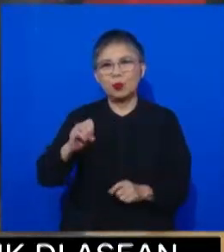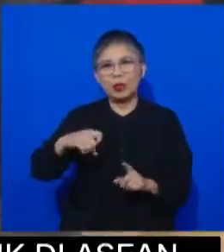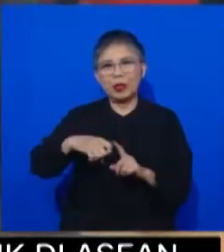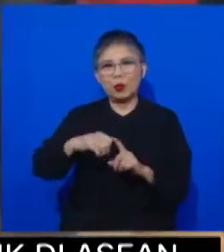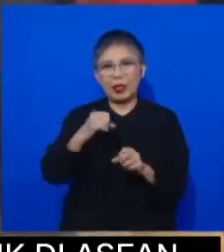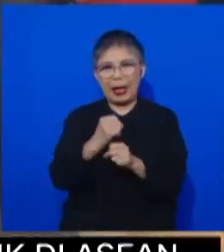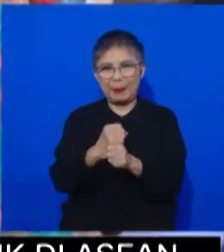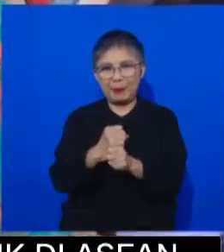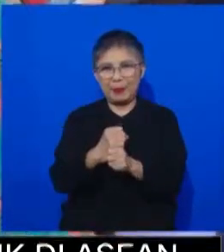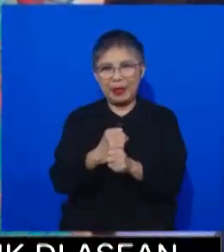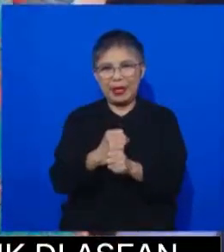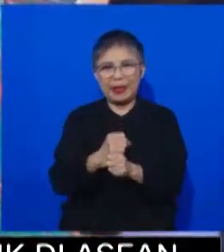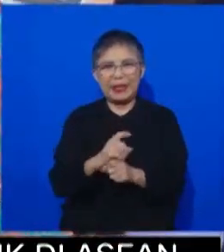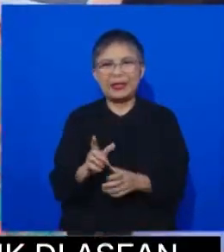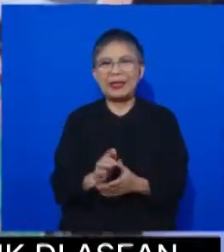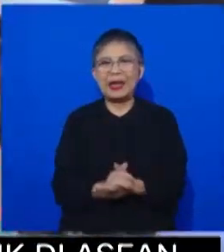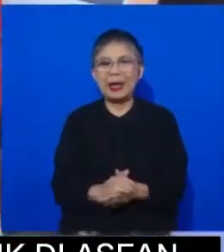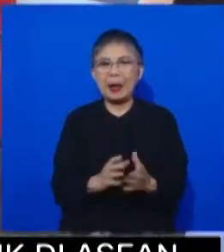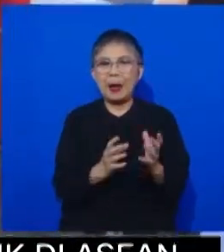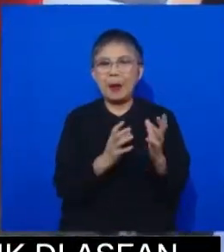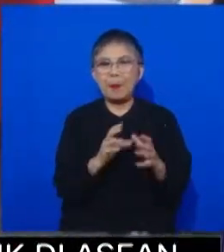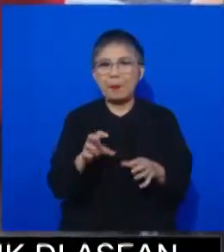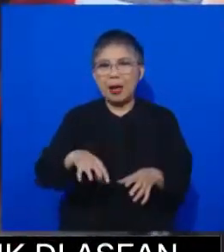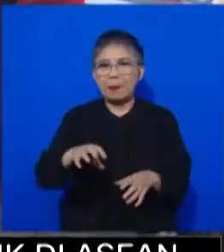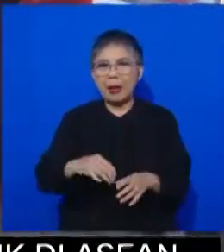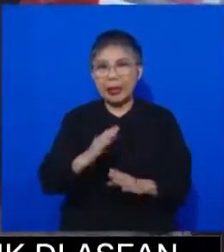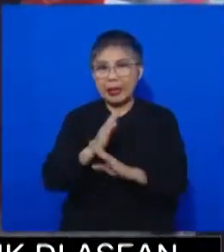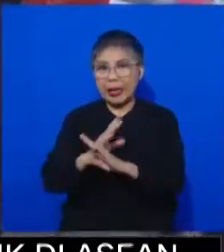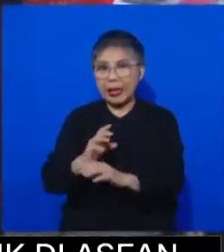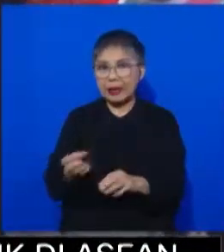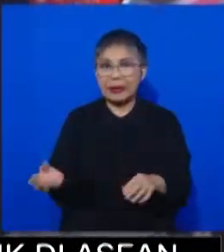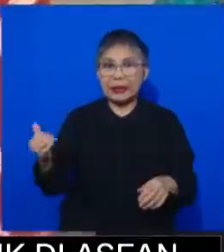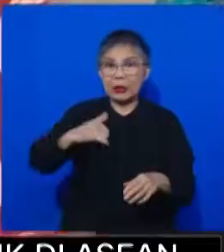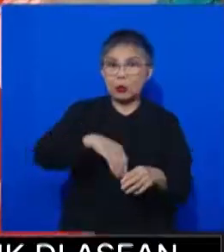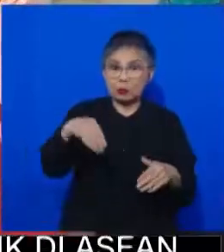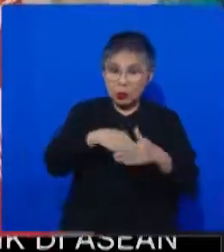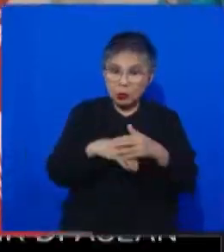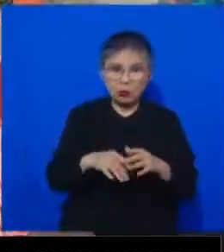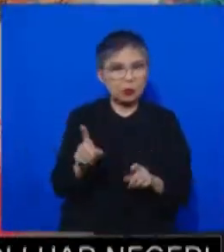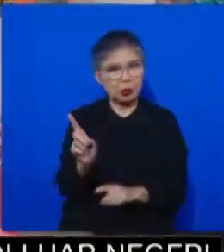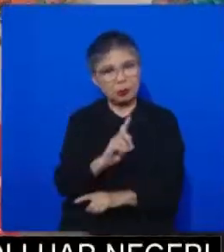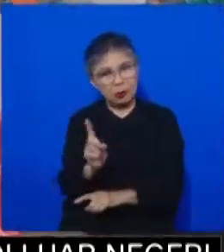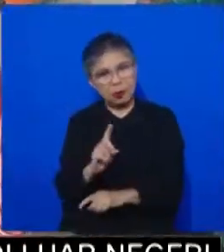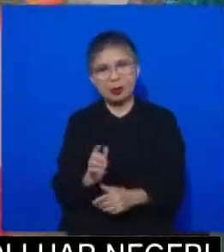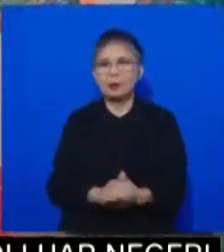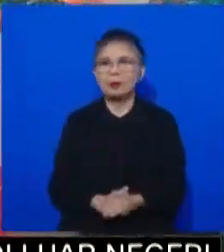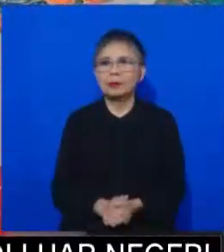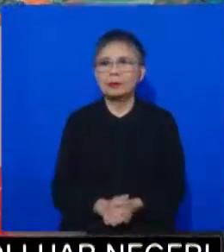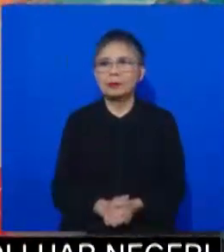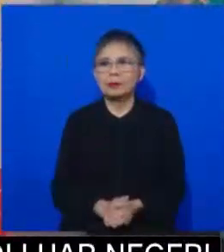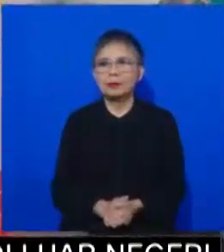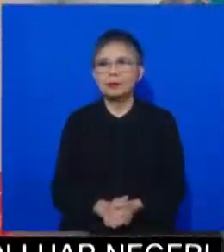dan tidak membawa barang-barang yang dilarang dalam penerbangan. Tim Liputan, CNN Indonesia.